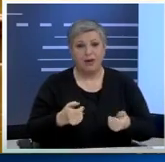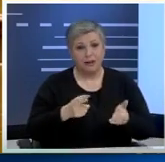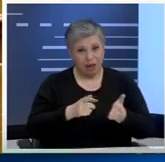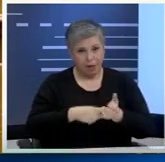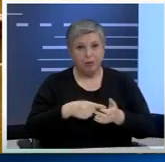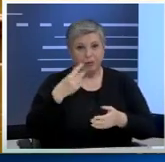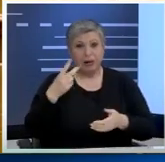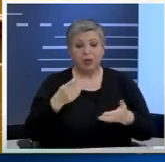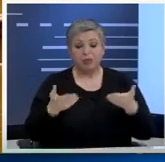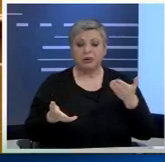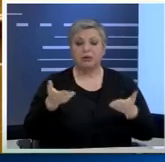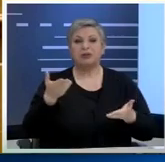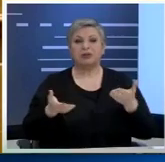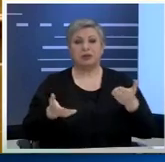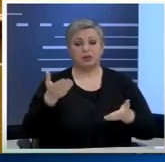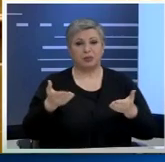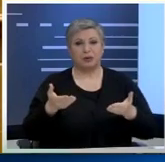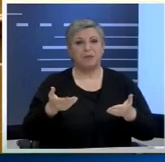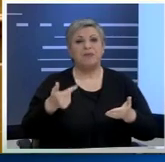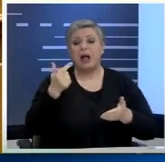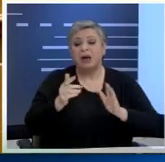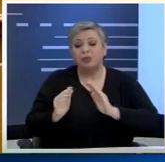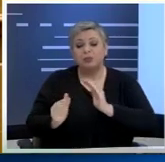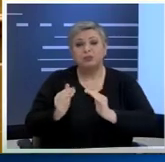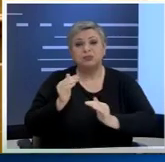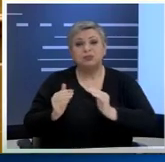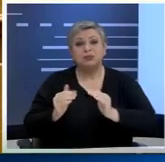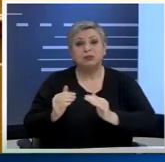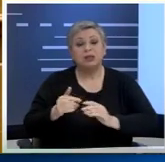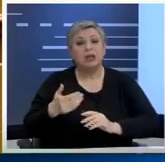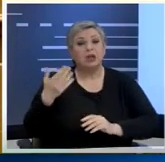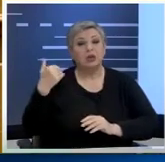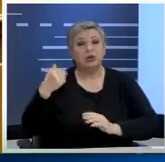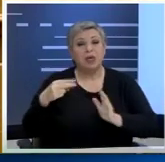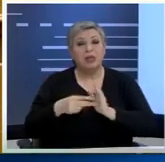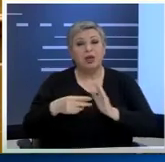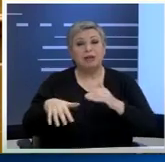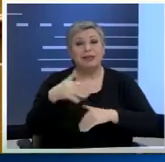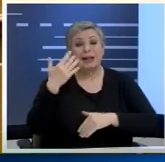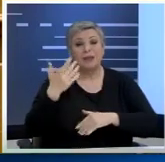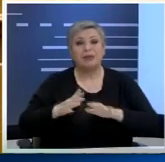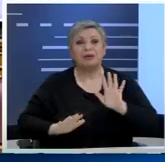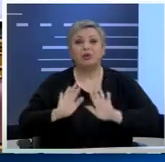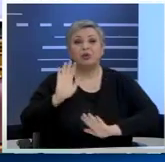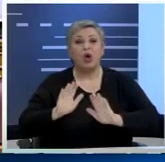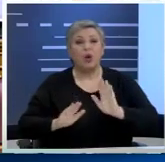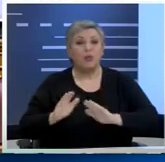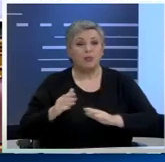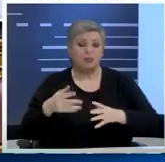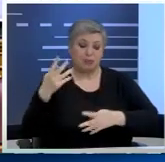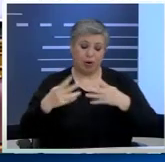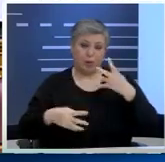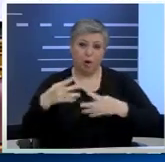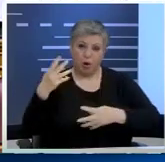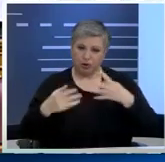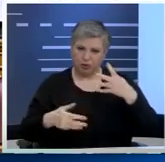συγκρίνει κανείς το δίκτυο κοινωνικής προστασίας του προϋπολογισμού του 2015. Παρακαλώ, κάντε ησυχία,